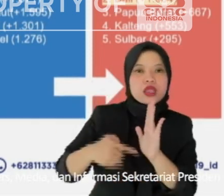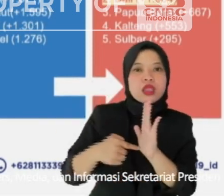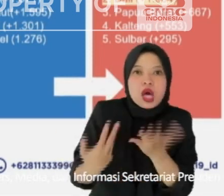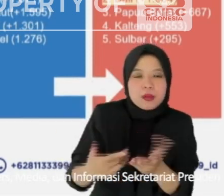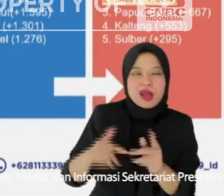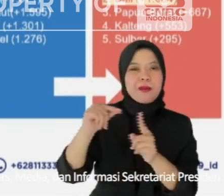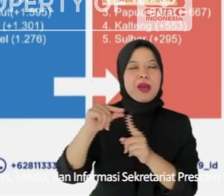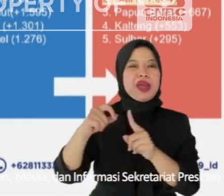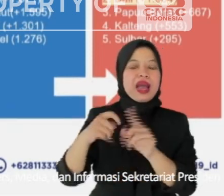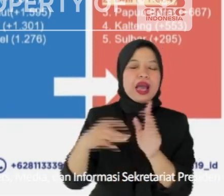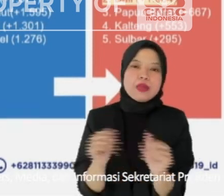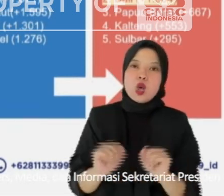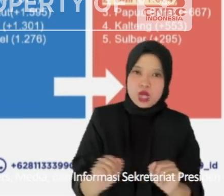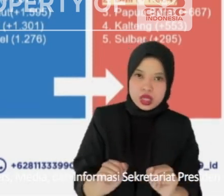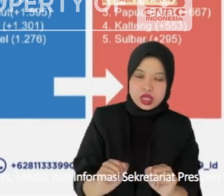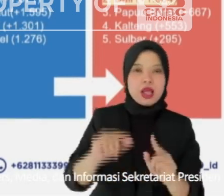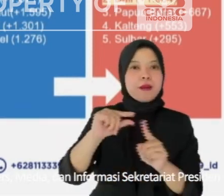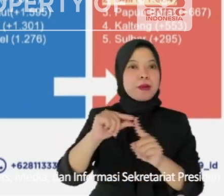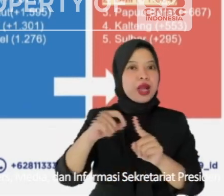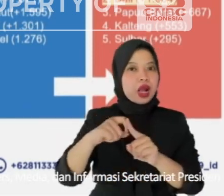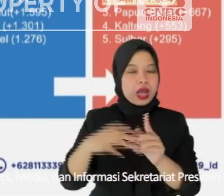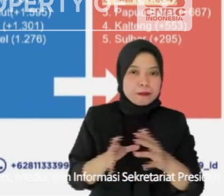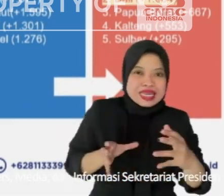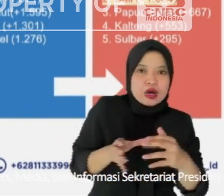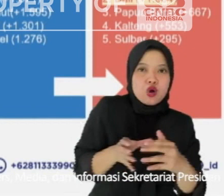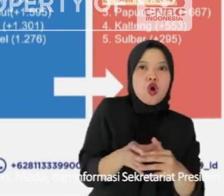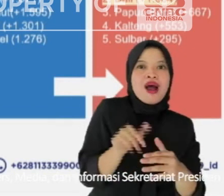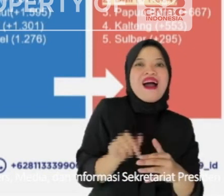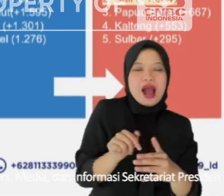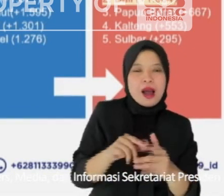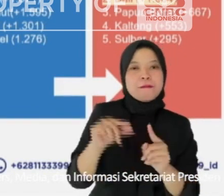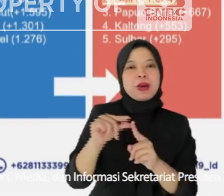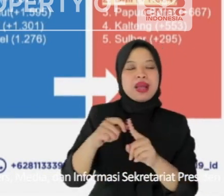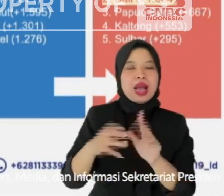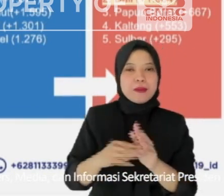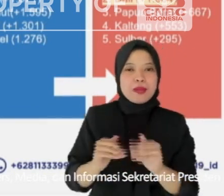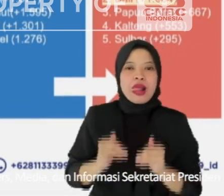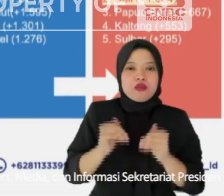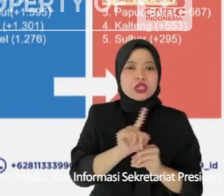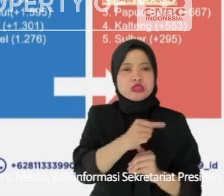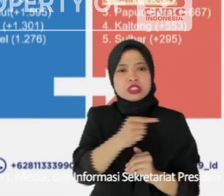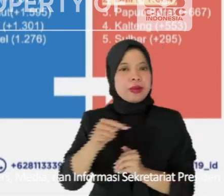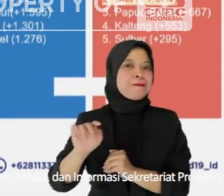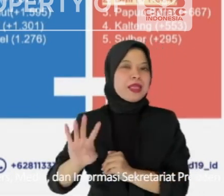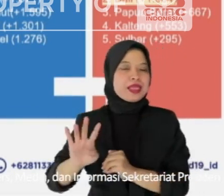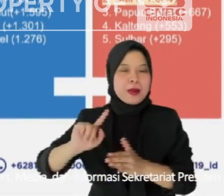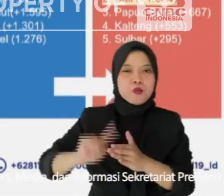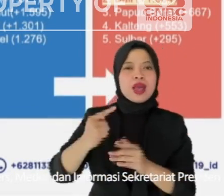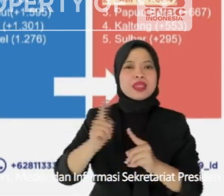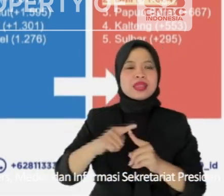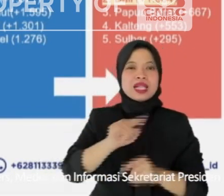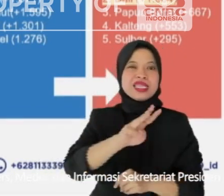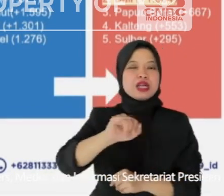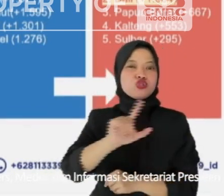yaitu ppkm darurat PPKI mikro dan selanjutnya ppkm level 1 sampai dengan 4 sejak tanggal